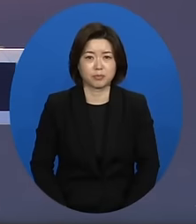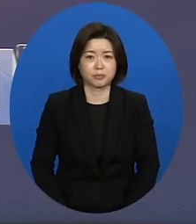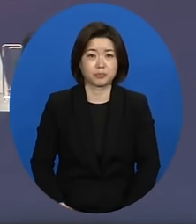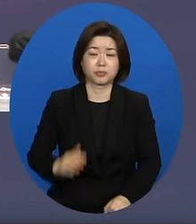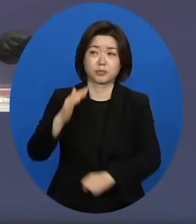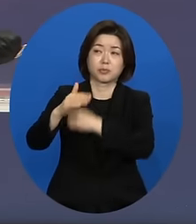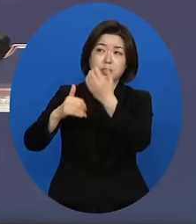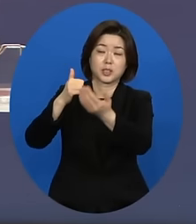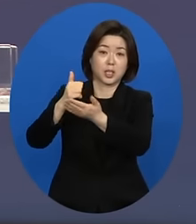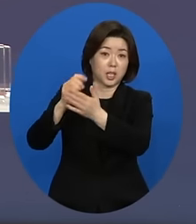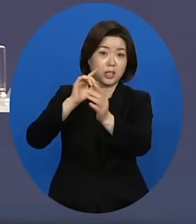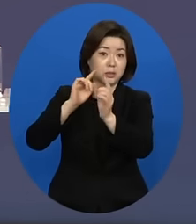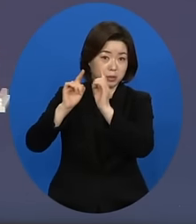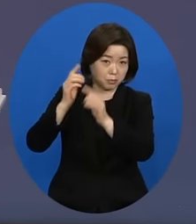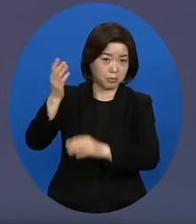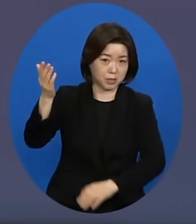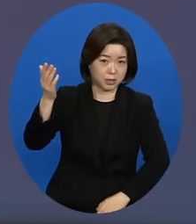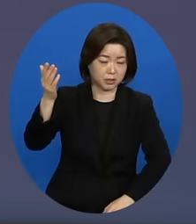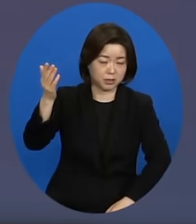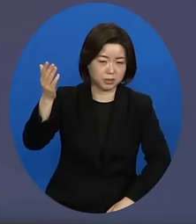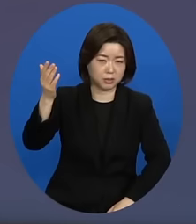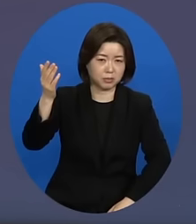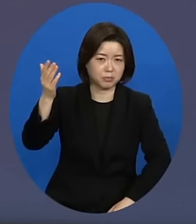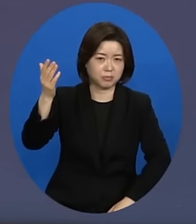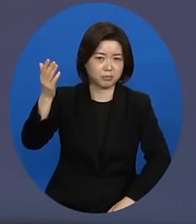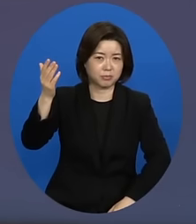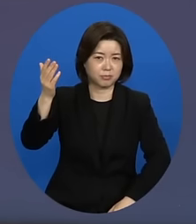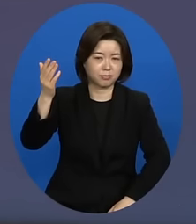하나님의 말씀은 매이지 않습니다.